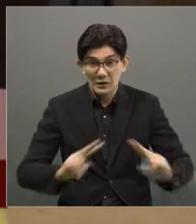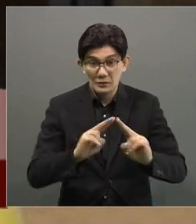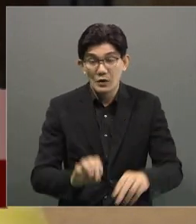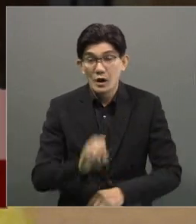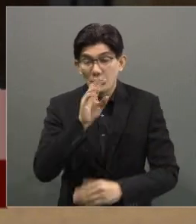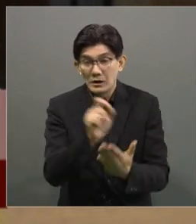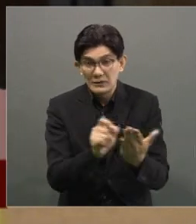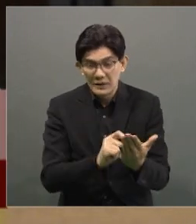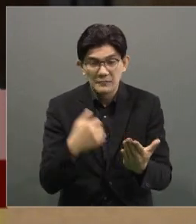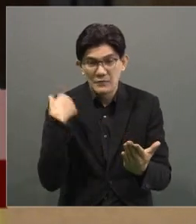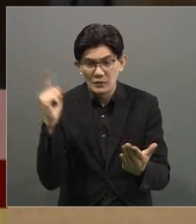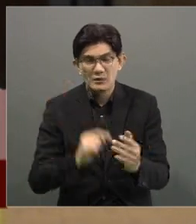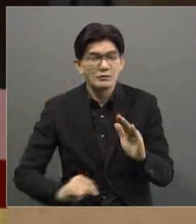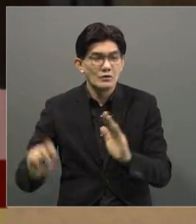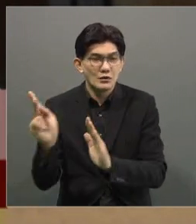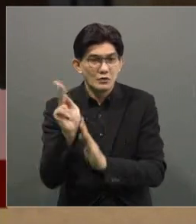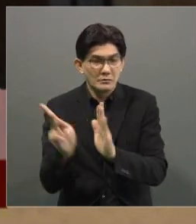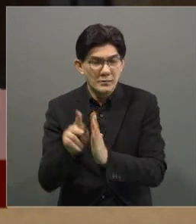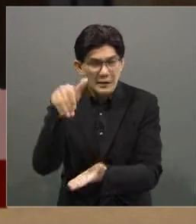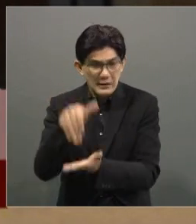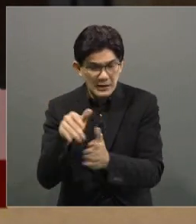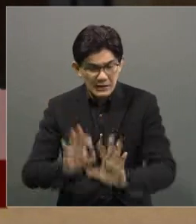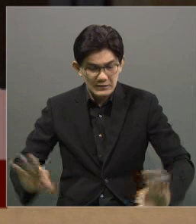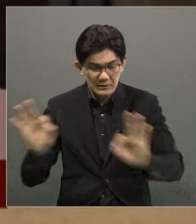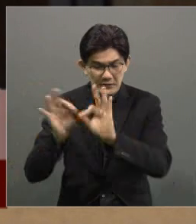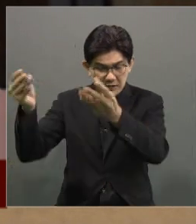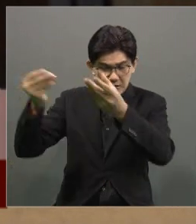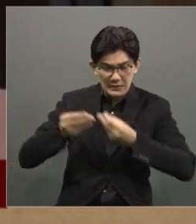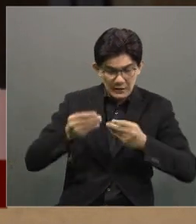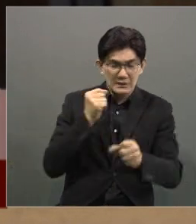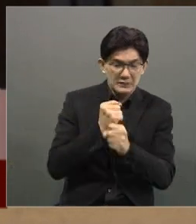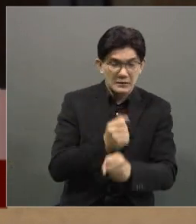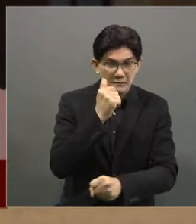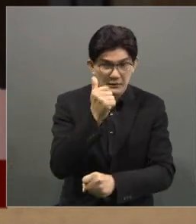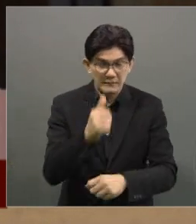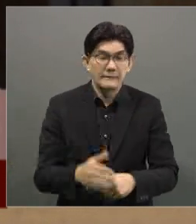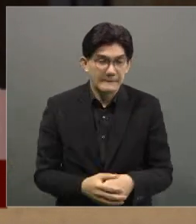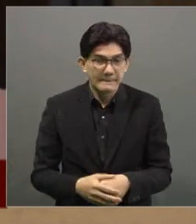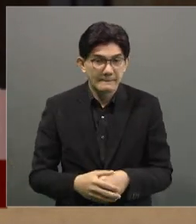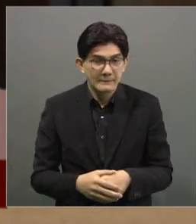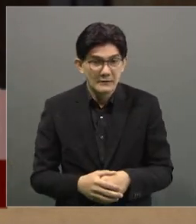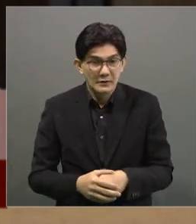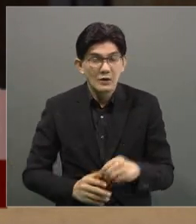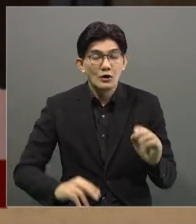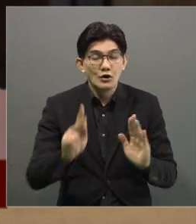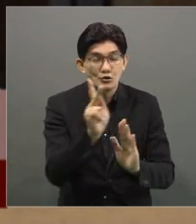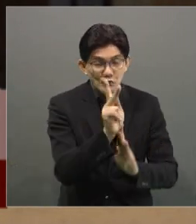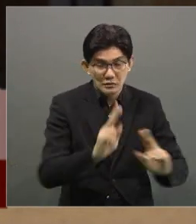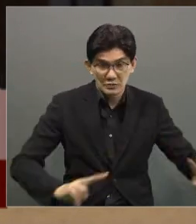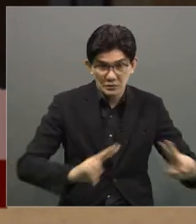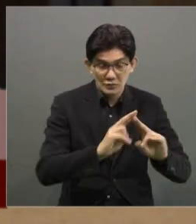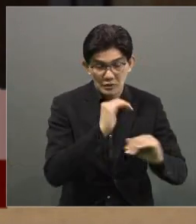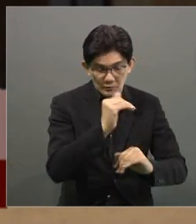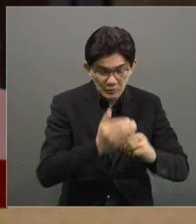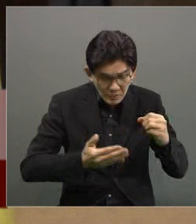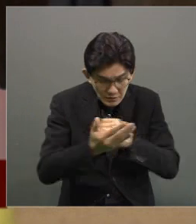ออกได้ต้องมีกฎหมายแม่หรือกฎหมายหลักให้อำนาจไว้ถึงจะไปออกได้อย่างกฎกระทรวงกำหนดปริมาณย